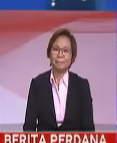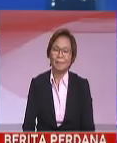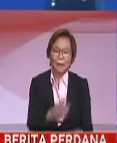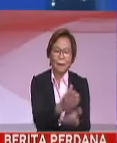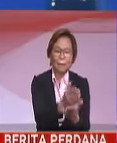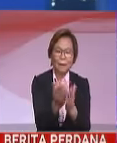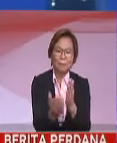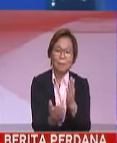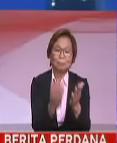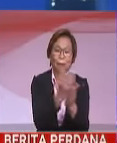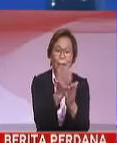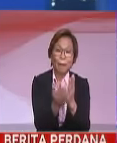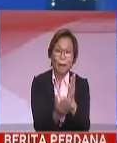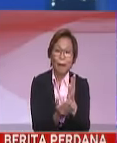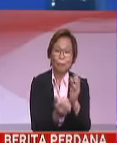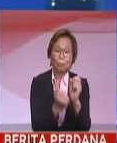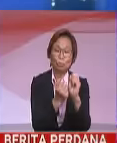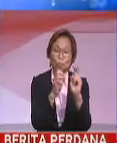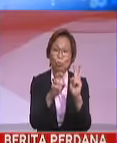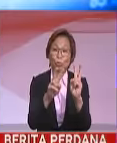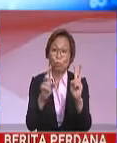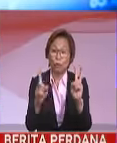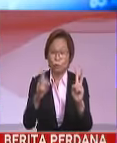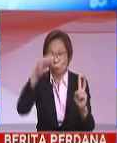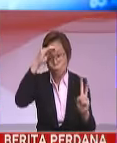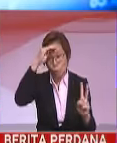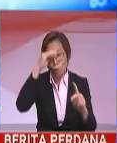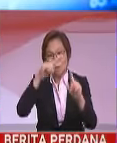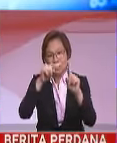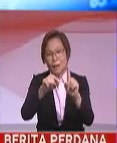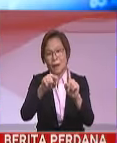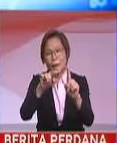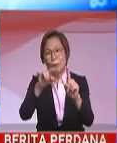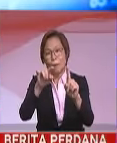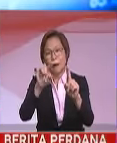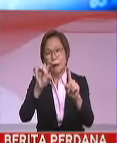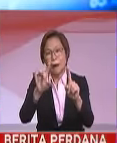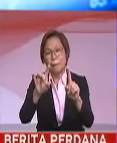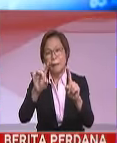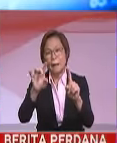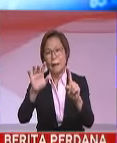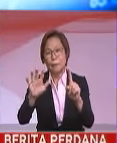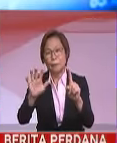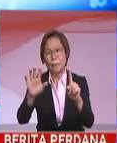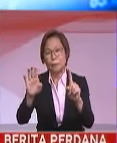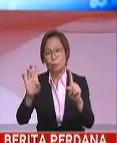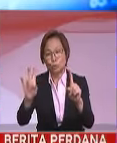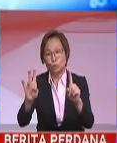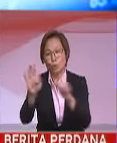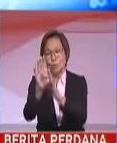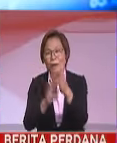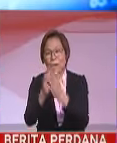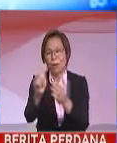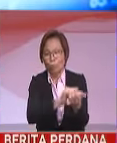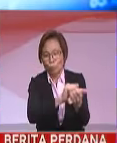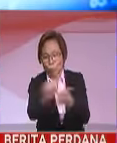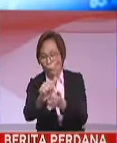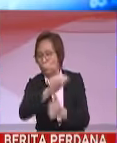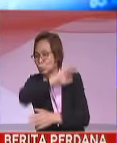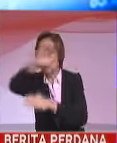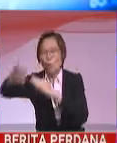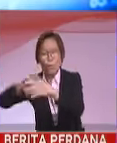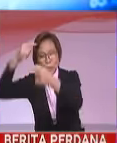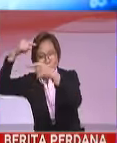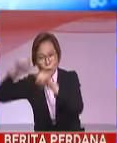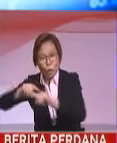Belanjawan Johor 2021 berjumlah 1.857 bilion ringgit diluluskan sebulat suara